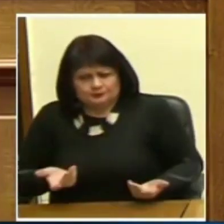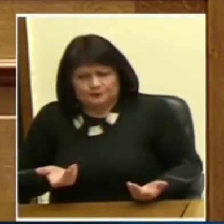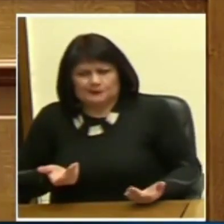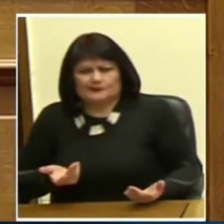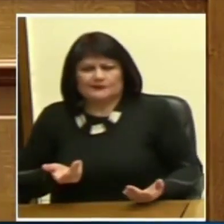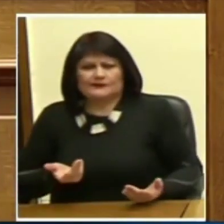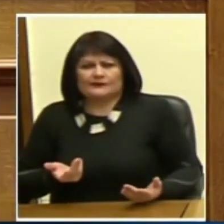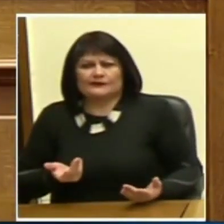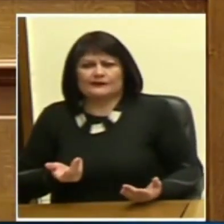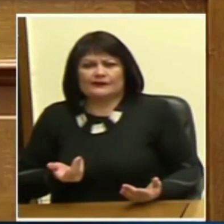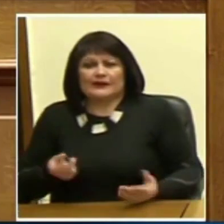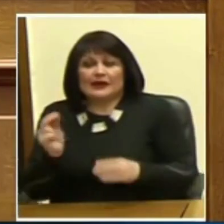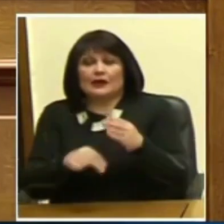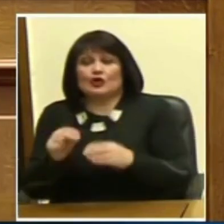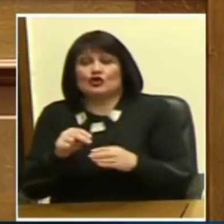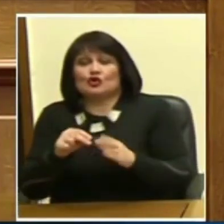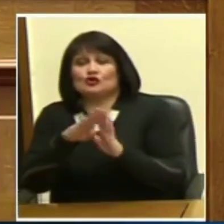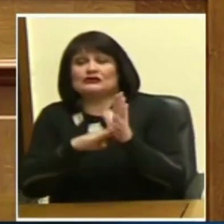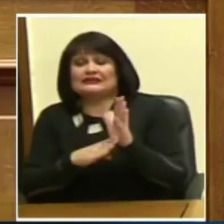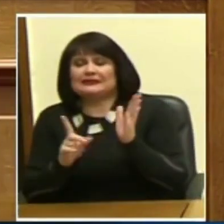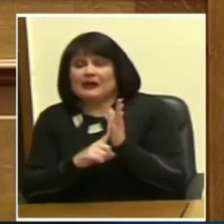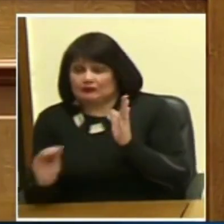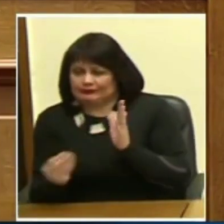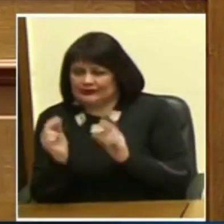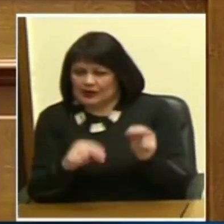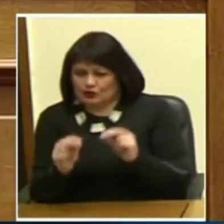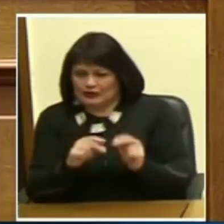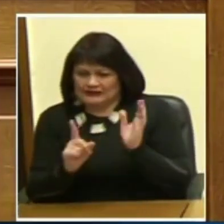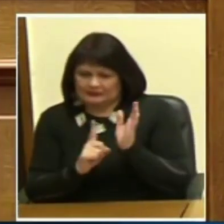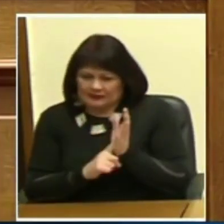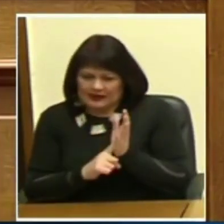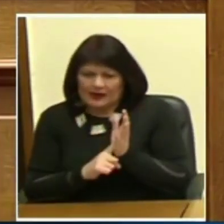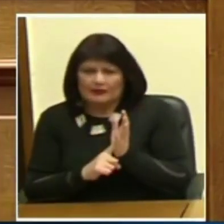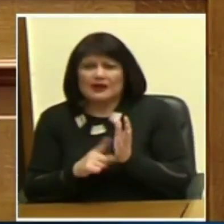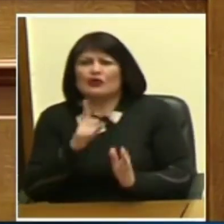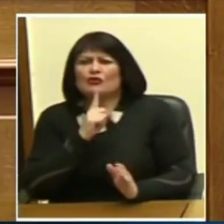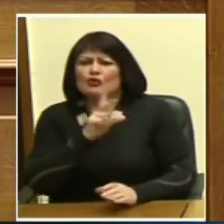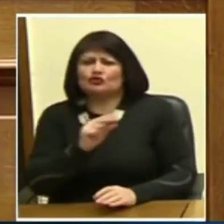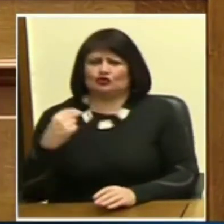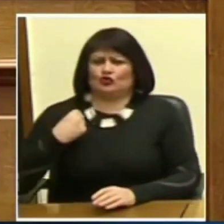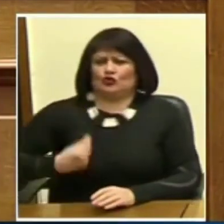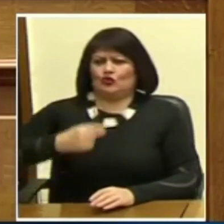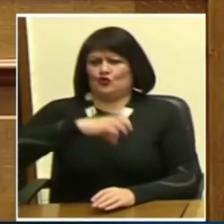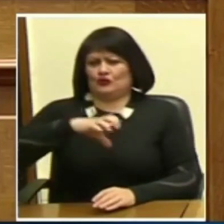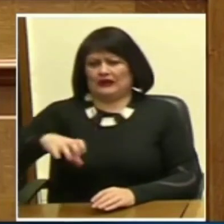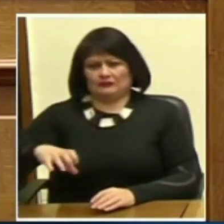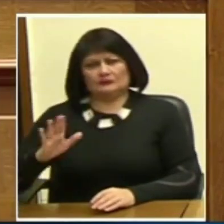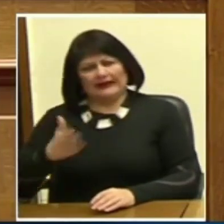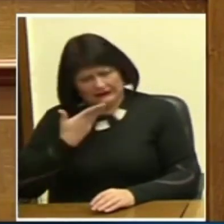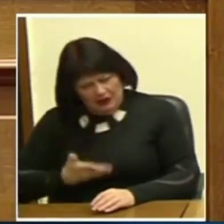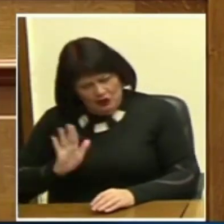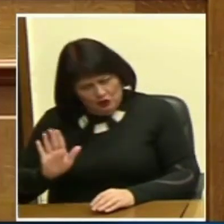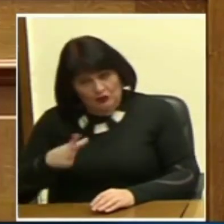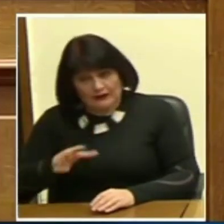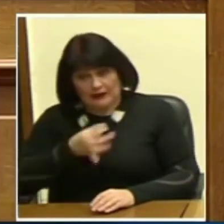ένα αναλογικό σύστημα εκλογής θα πρέπει να ορίζεται και στη ΣΟΤΑ. Ενώ για να κλείσω, θέλω